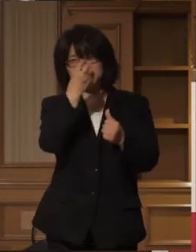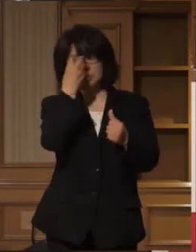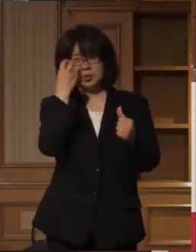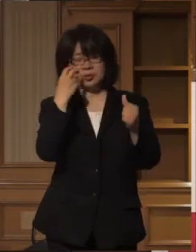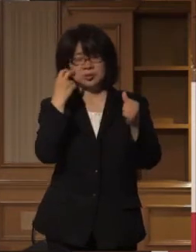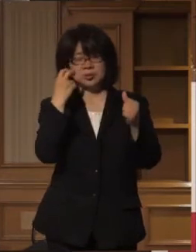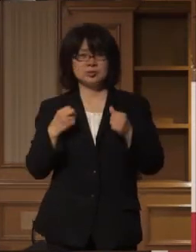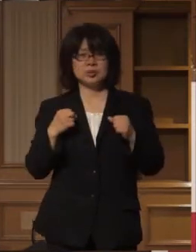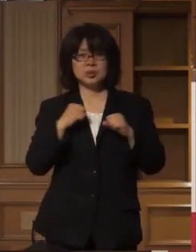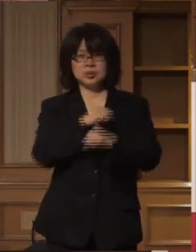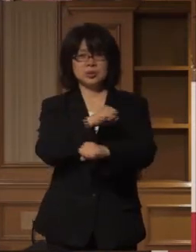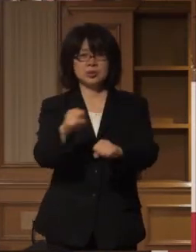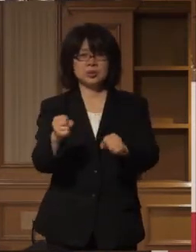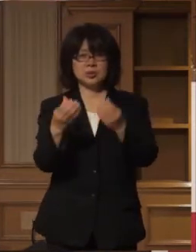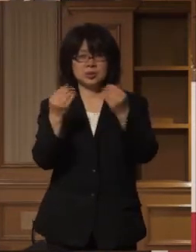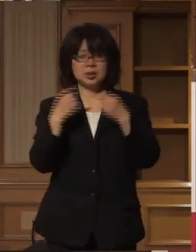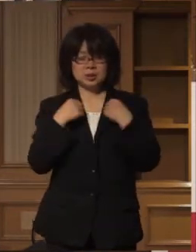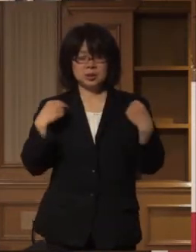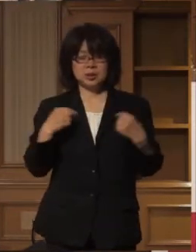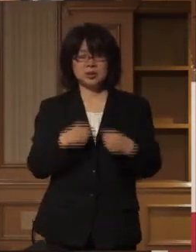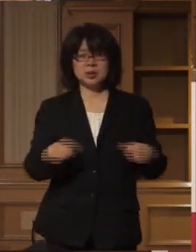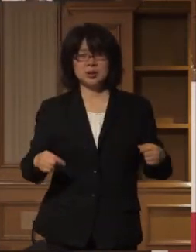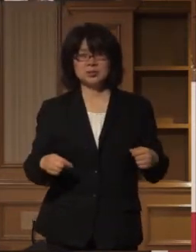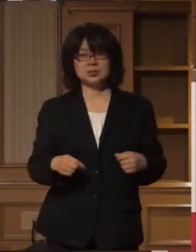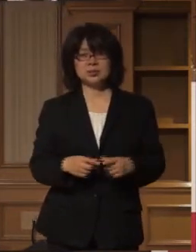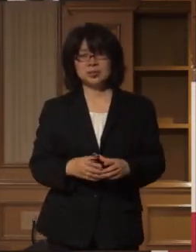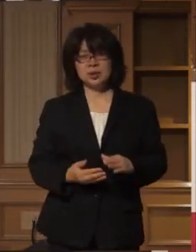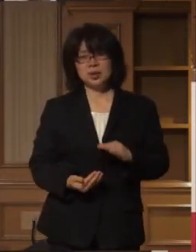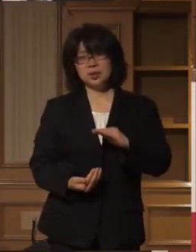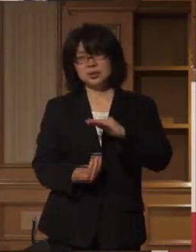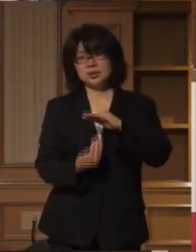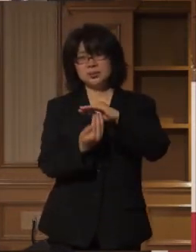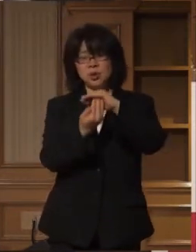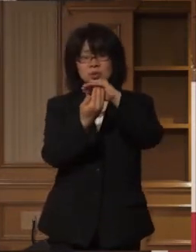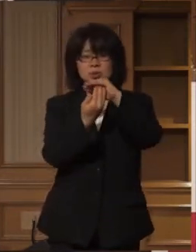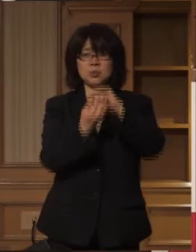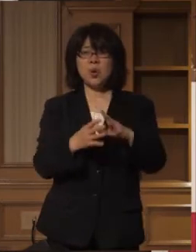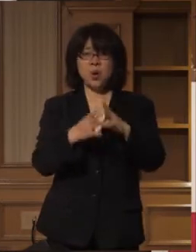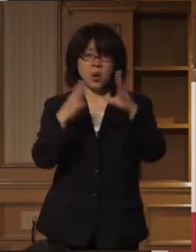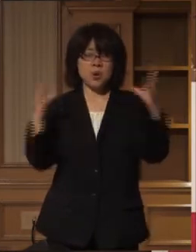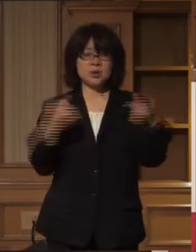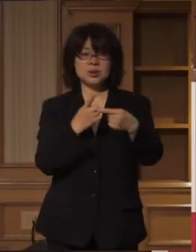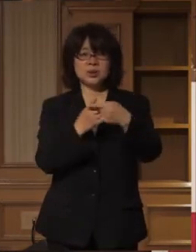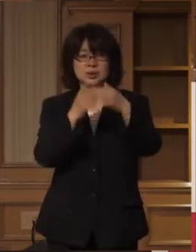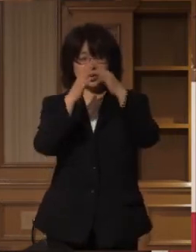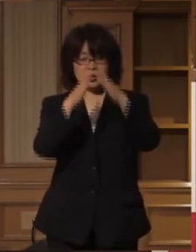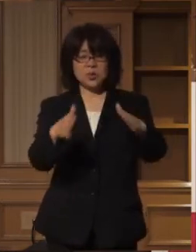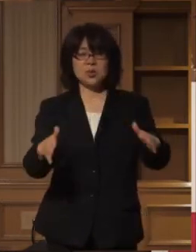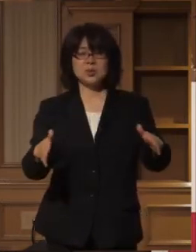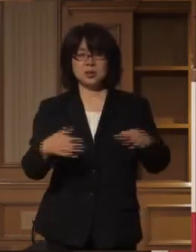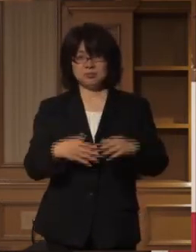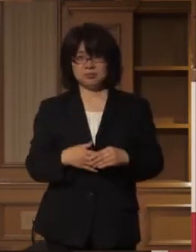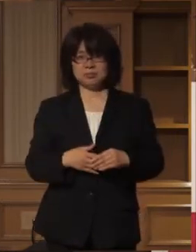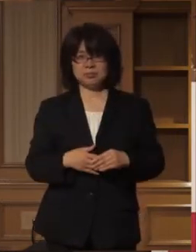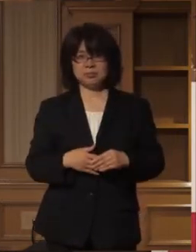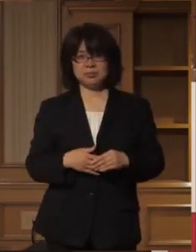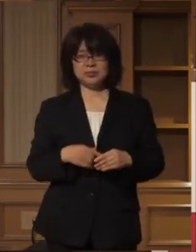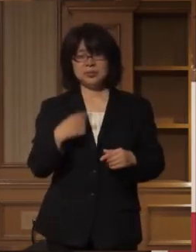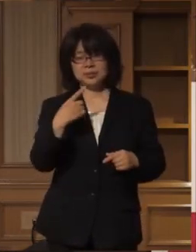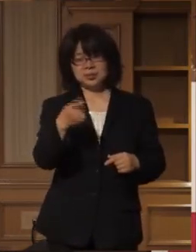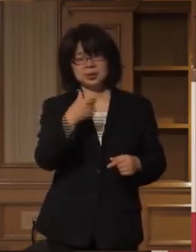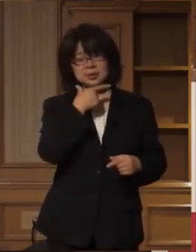南アジア最大の教会で、ペタニン教会っていうんですけども、そことさっき言った殉教事